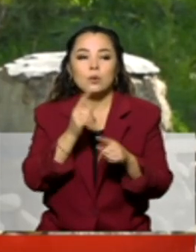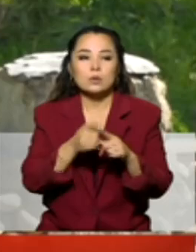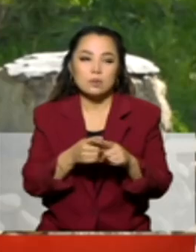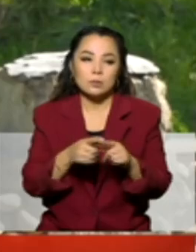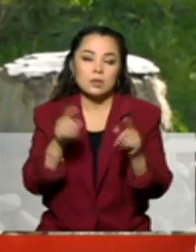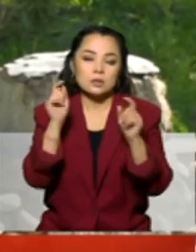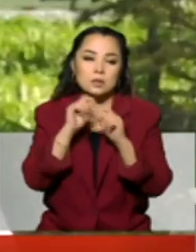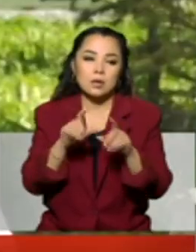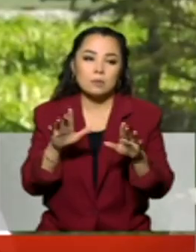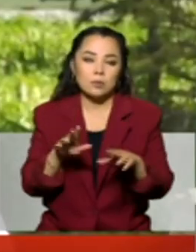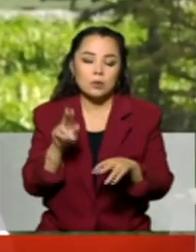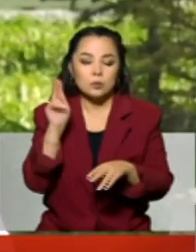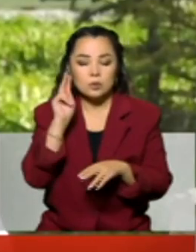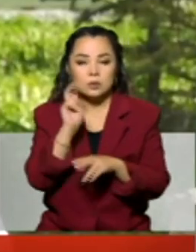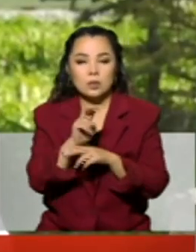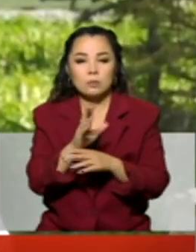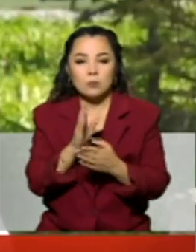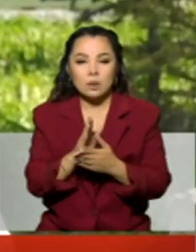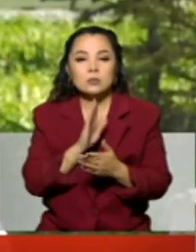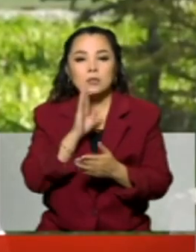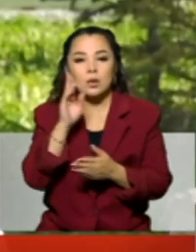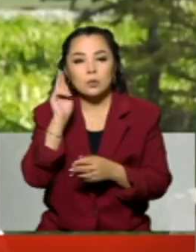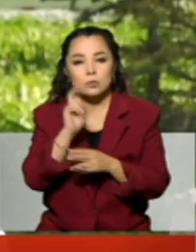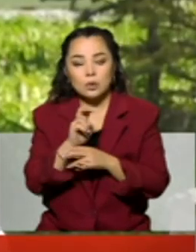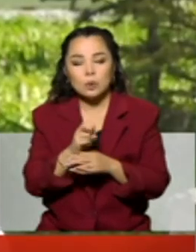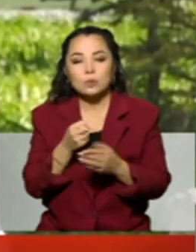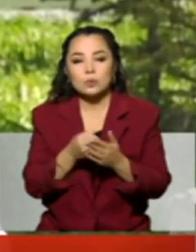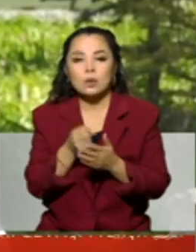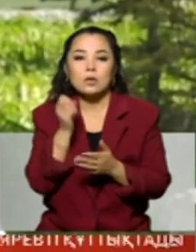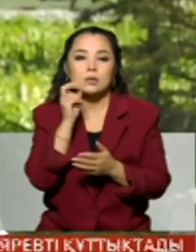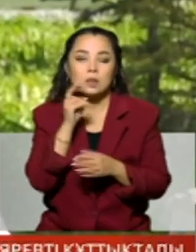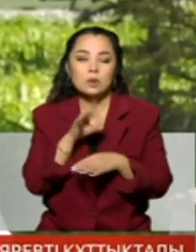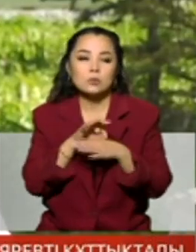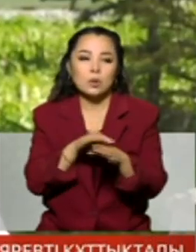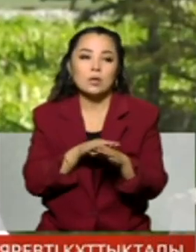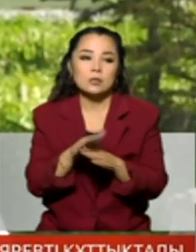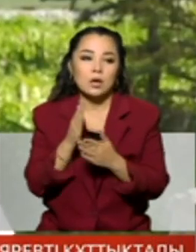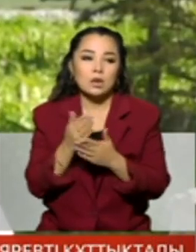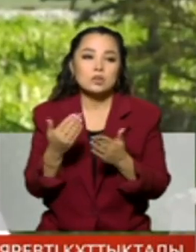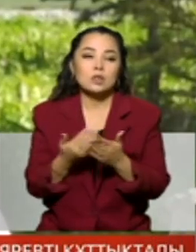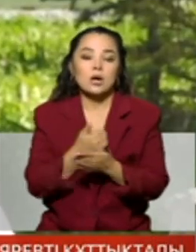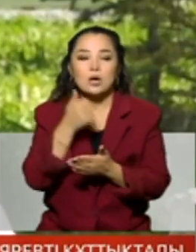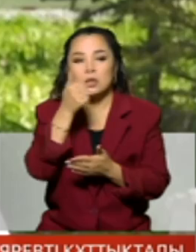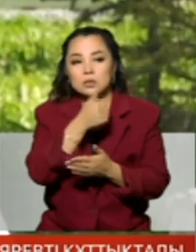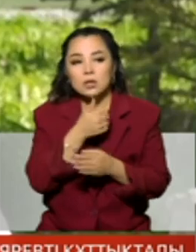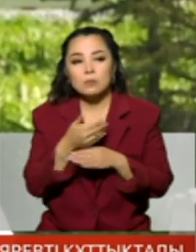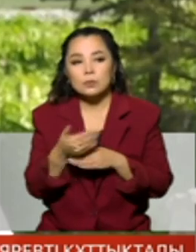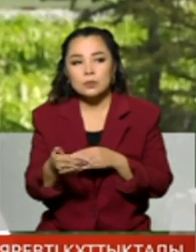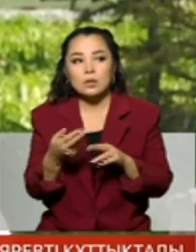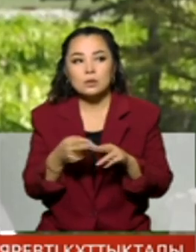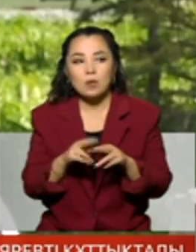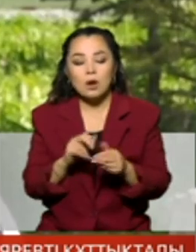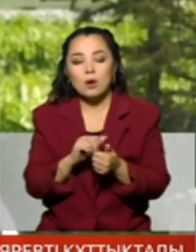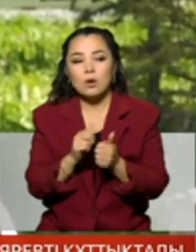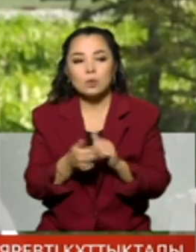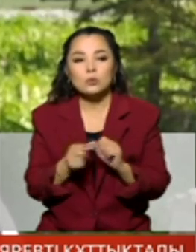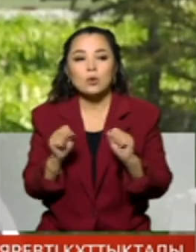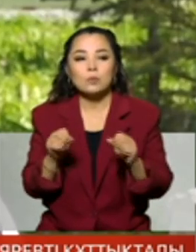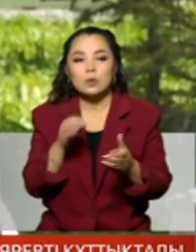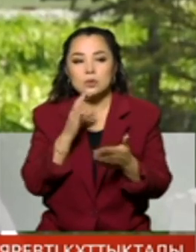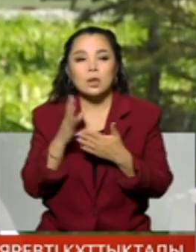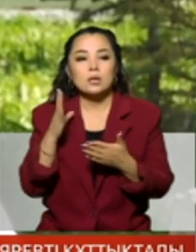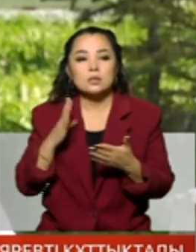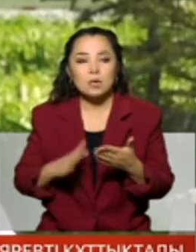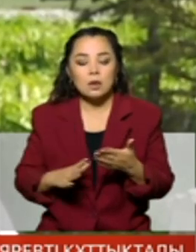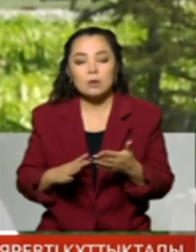бар, үйірмеге қатысады. Мысалы таңертең оқиды, ал түстен кейінге белгілеп қойды. Ал ол жаңа жылдан кейін қайтадан ананы ауыстыруға мәжбүр болады да,